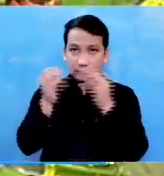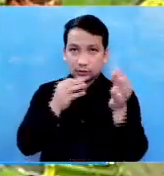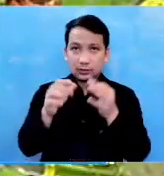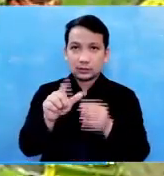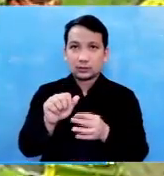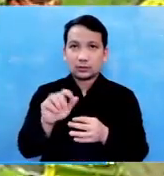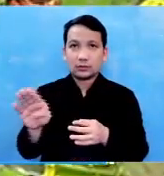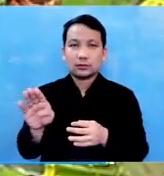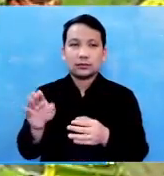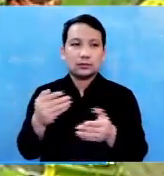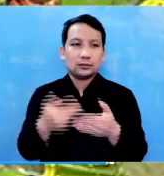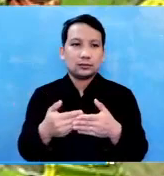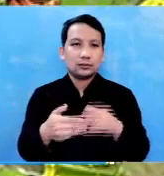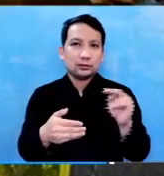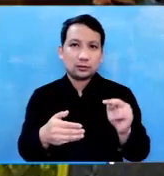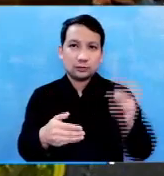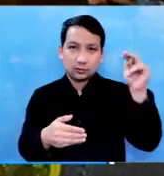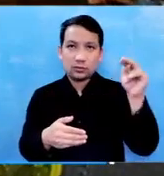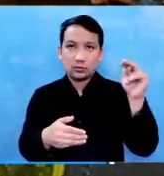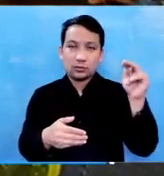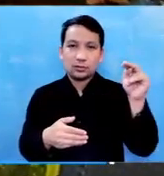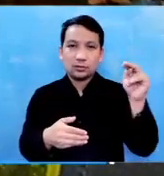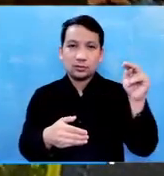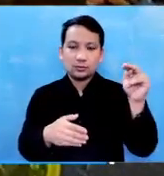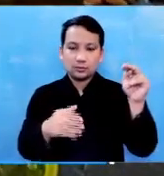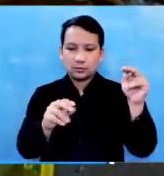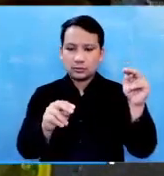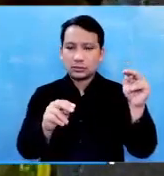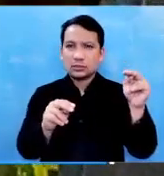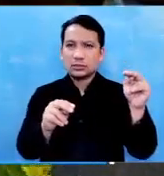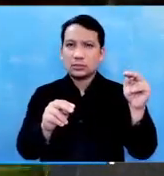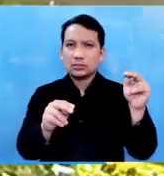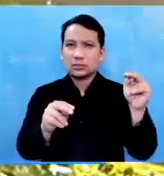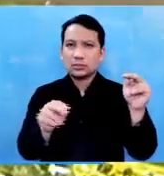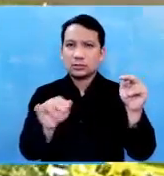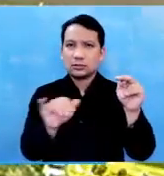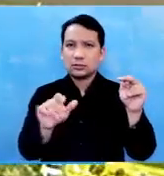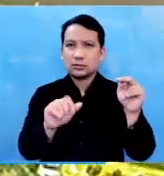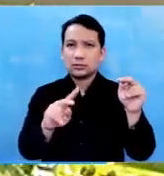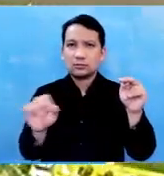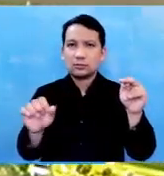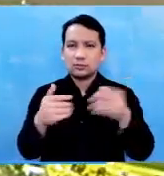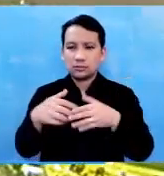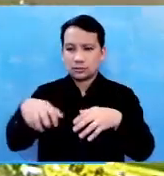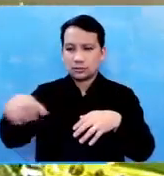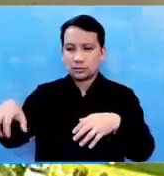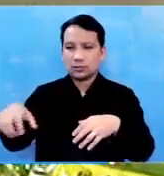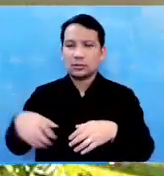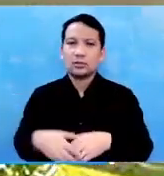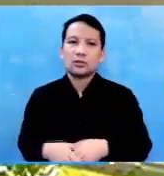po sa North Green Hills Subdivision, just at the back of Camp Trami.